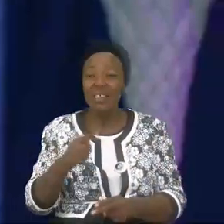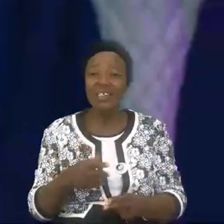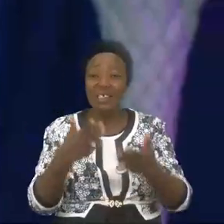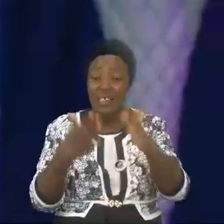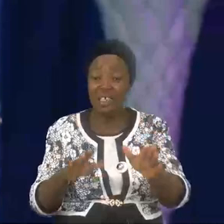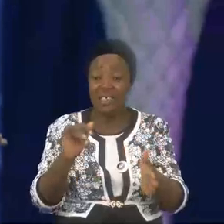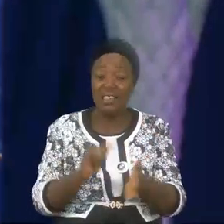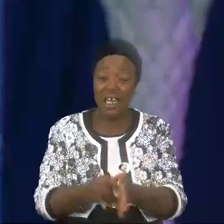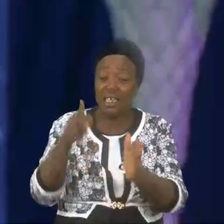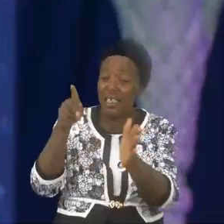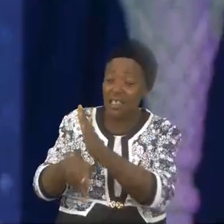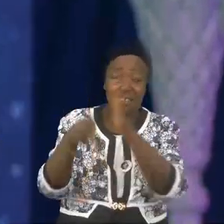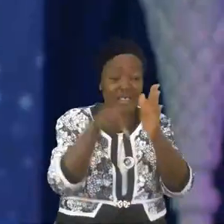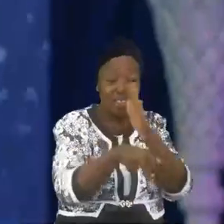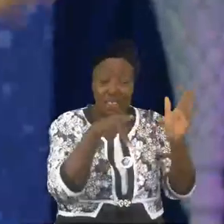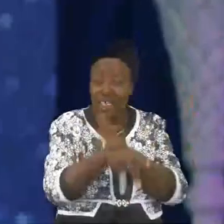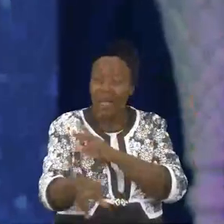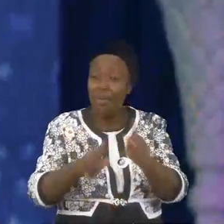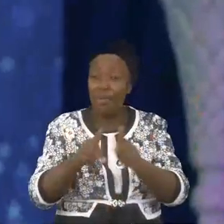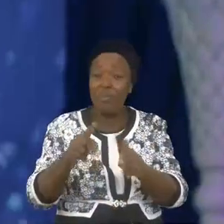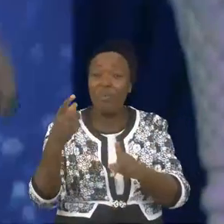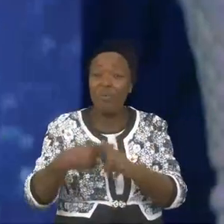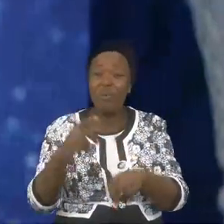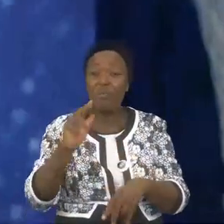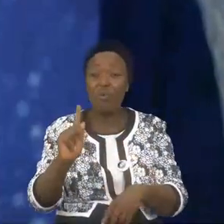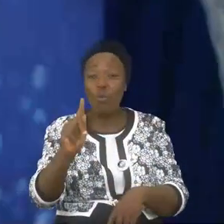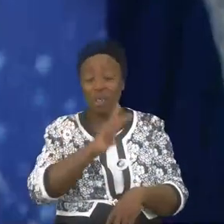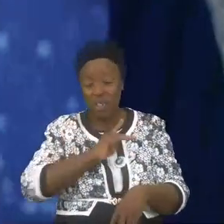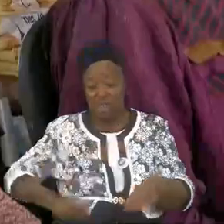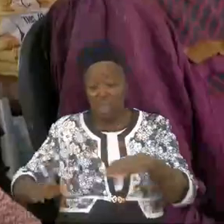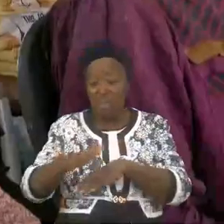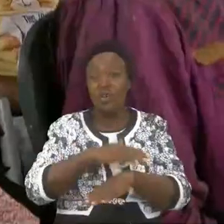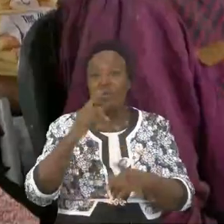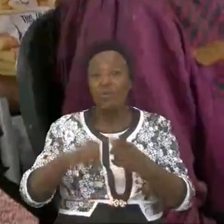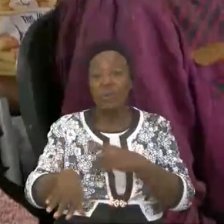La mort qui tue les gens, des empires,